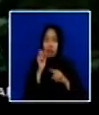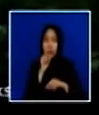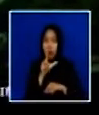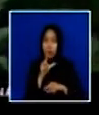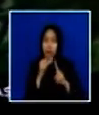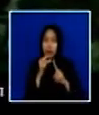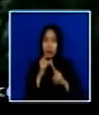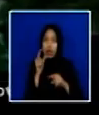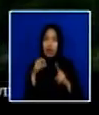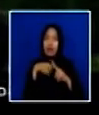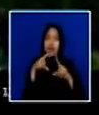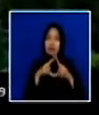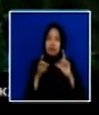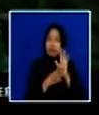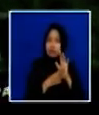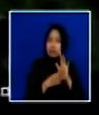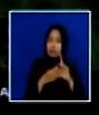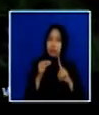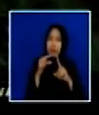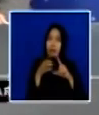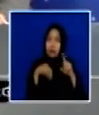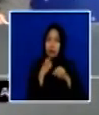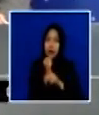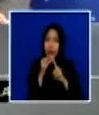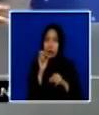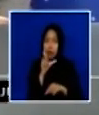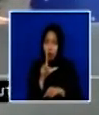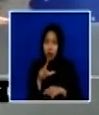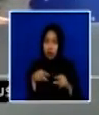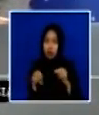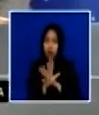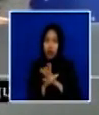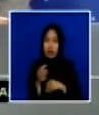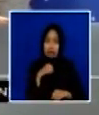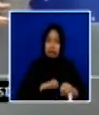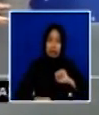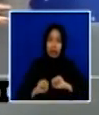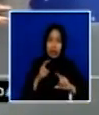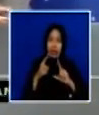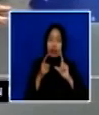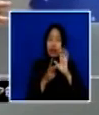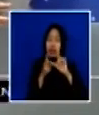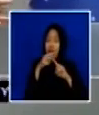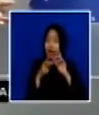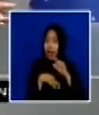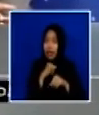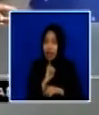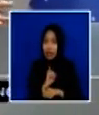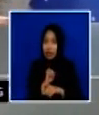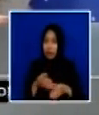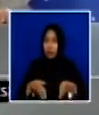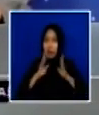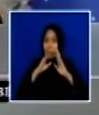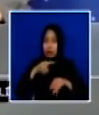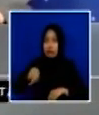kabakesbangpol di Jawa Timur Oh ya Saudara kegiatan TNI Manunggal membangun desa tmmd ke